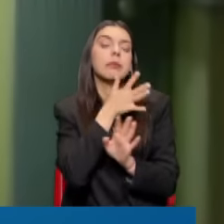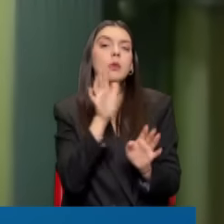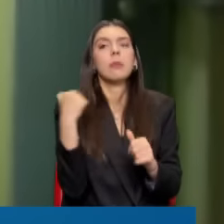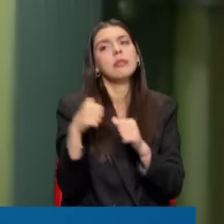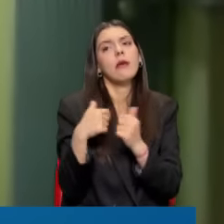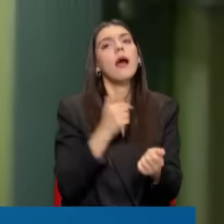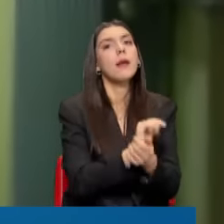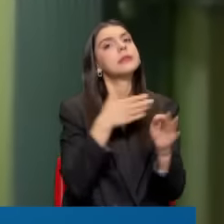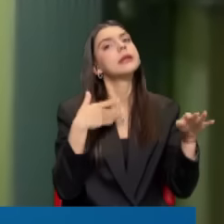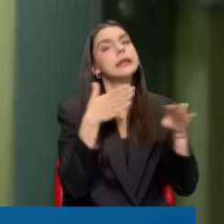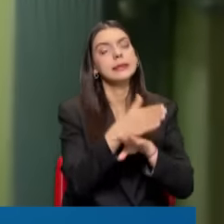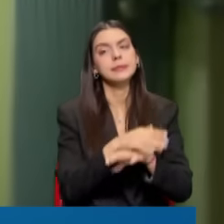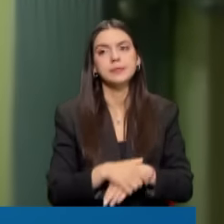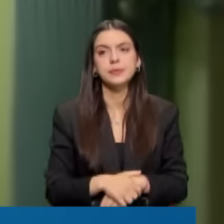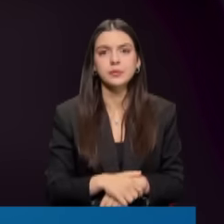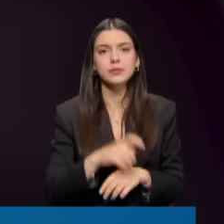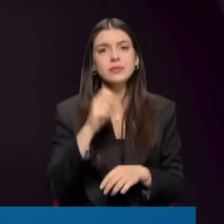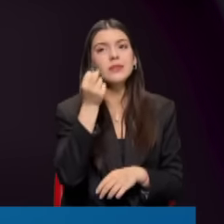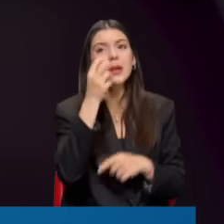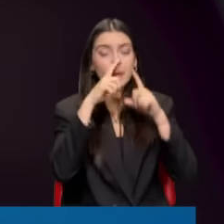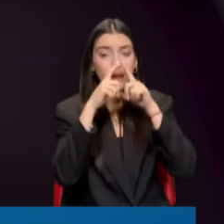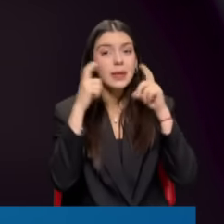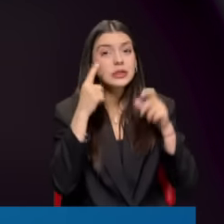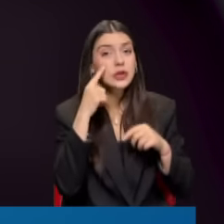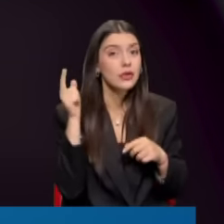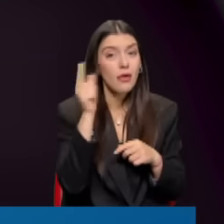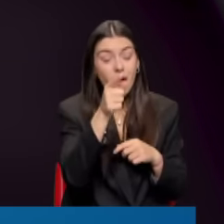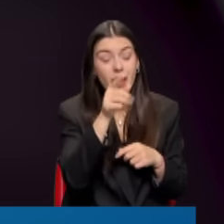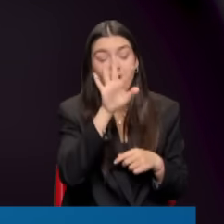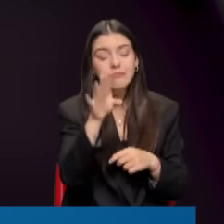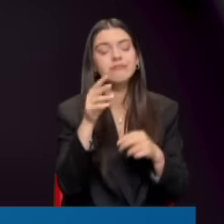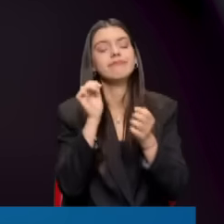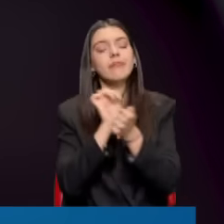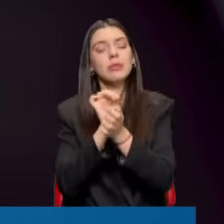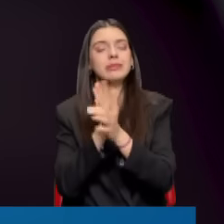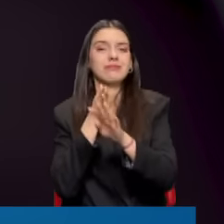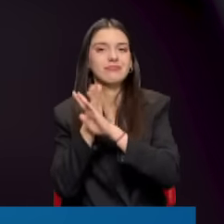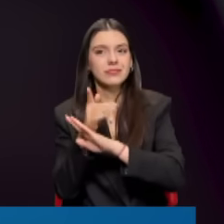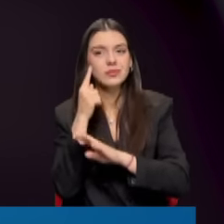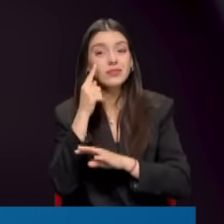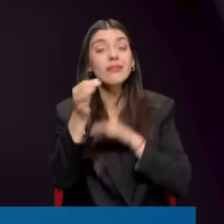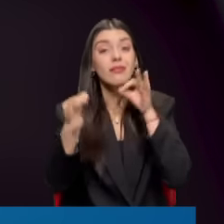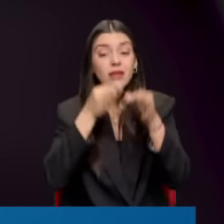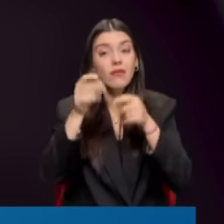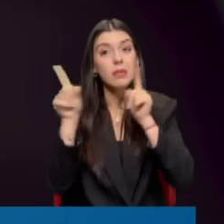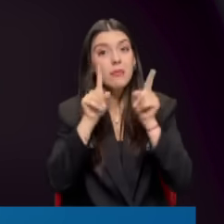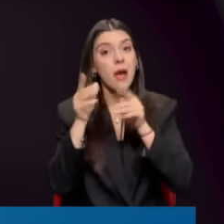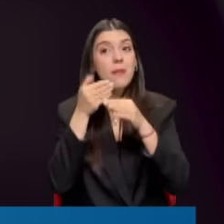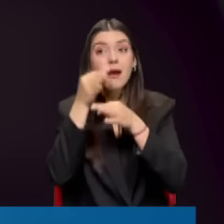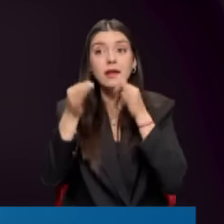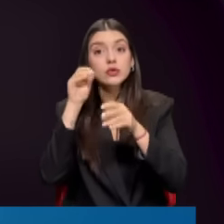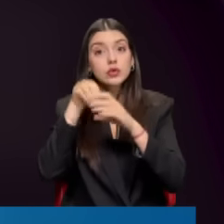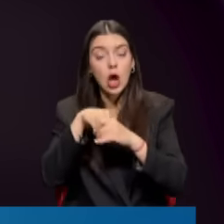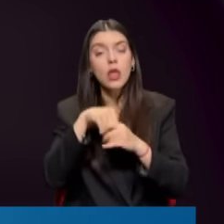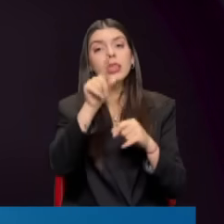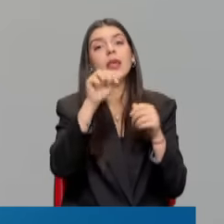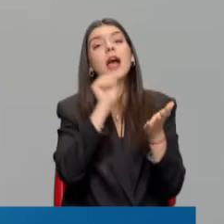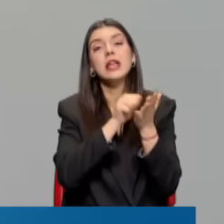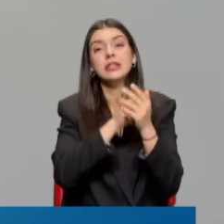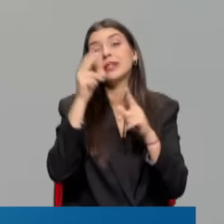izni alarak cezaevinden çıkan ve Firar eden Adem kaçanın mahkemeye verdiği ifadeyi Gazeteci İsmail Saymaz yazdı